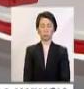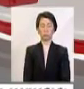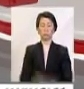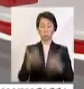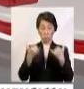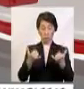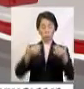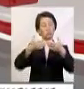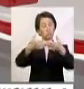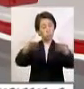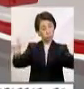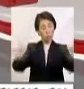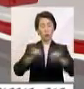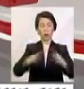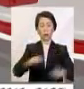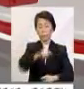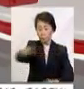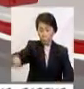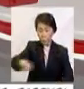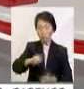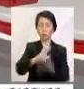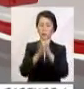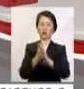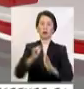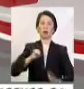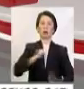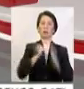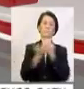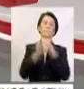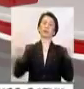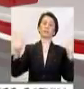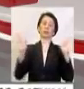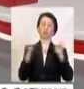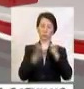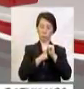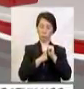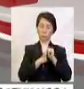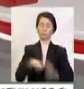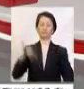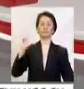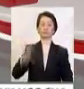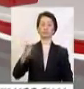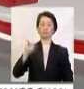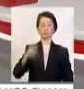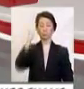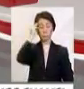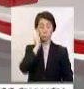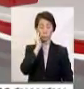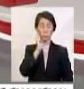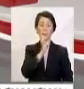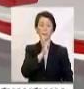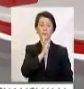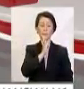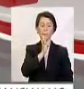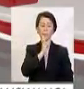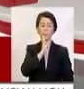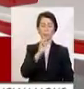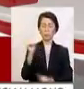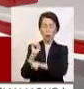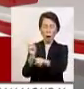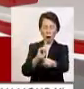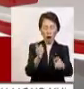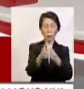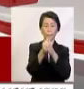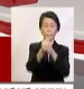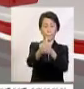Kita terbuka tetapi mereka perlu menjadi ahli bebas dahulu. Ya, demikian ditegaskan Tun Dr. Mahathir Mohamad terhadap mana-mana